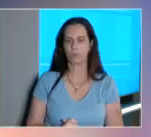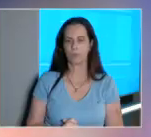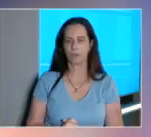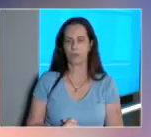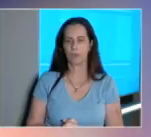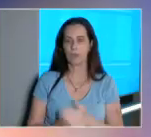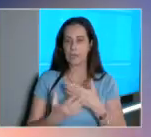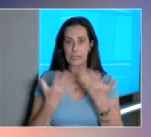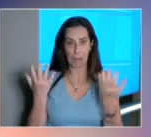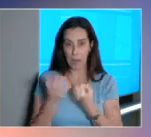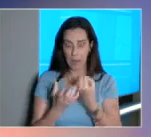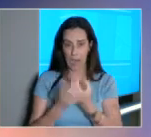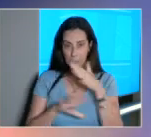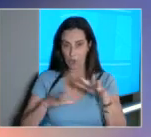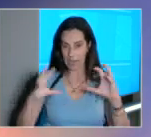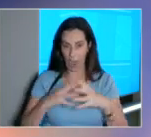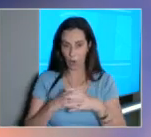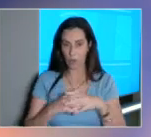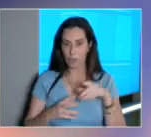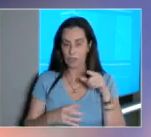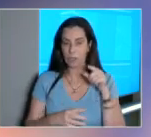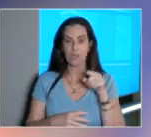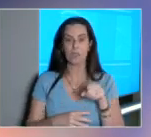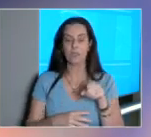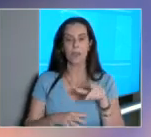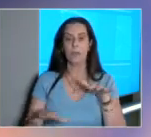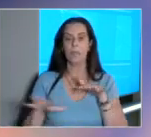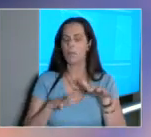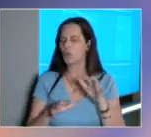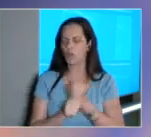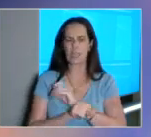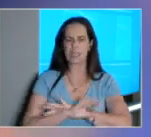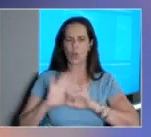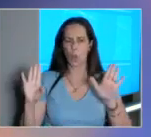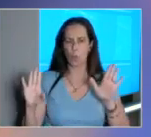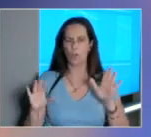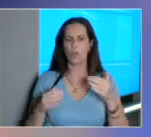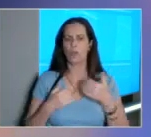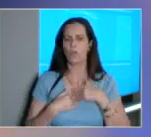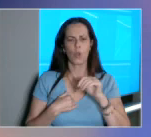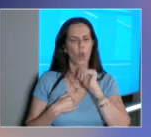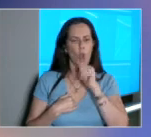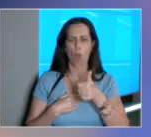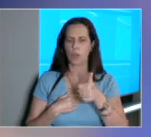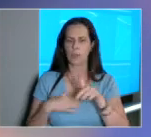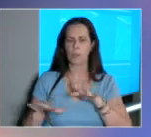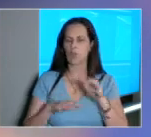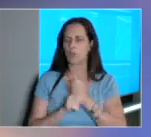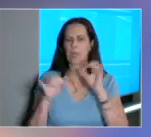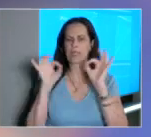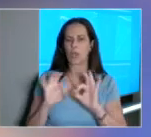סתם להקים ממשלת אחדות, זאת תהיה ממשלת שיתוק, ואנחנו לא רוצים ממשלת